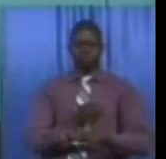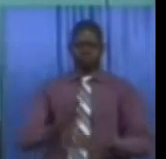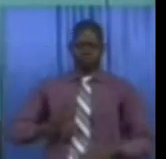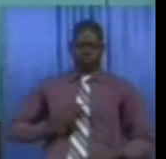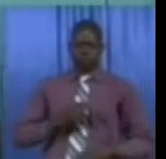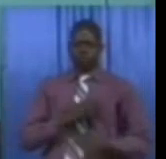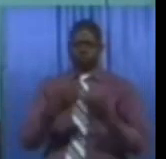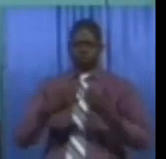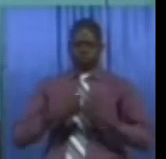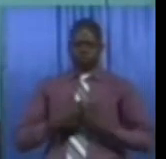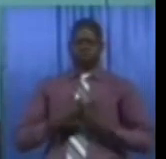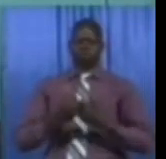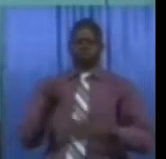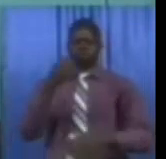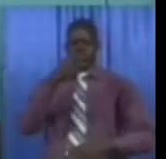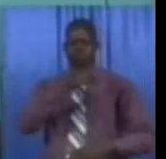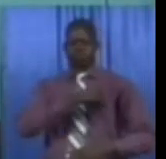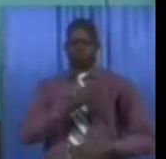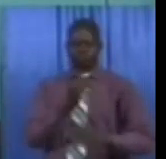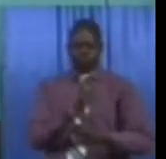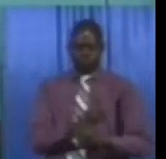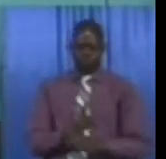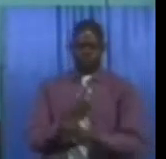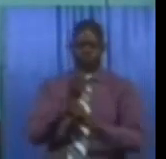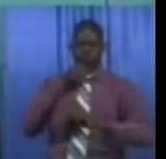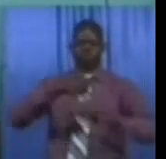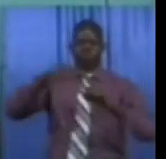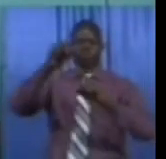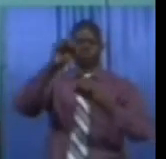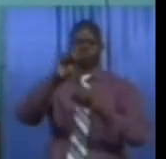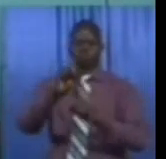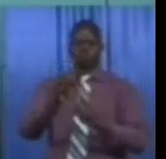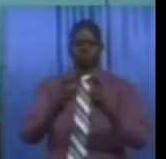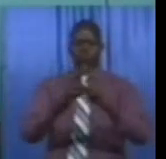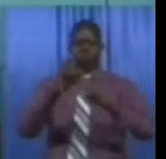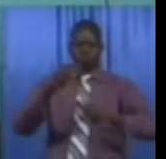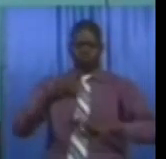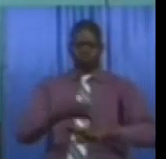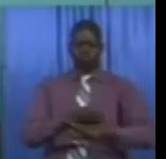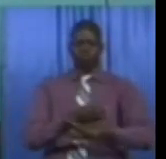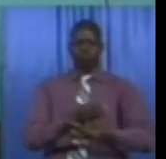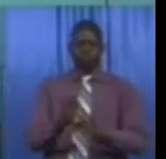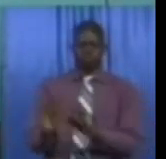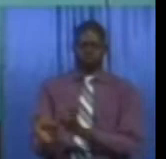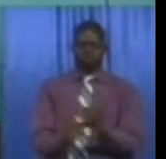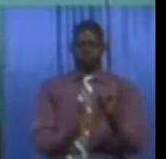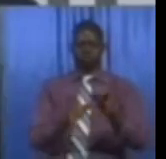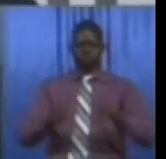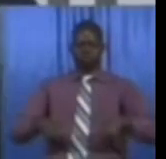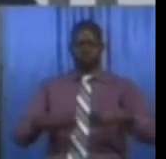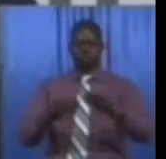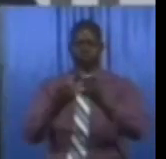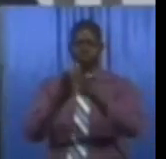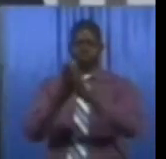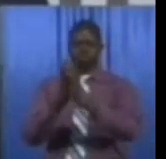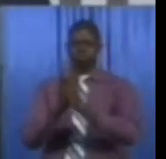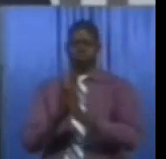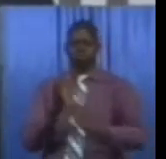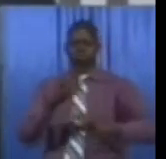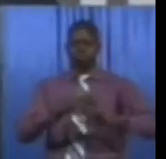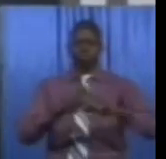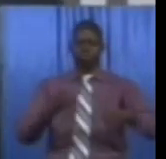avons intérêt à surveiller la situation au Mali. Le fait qu'on nous ait confié la médiation à un moment